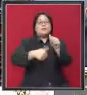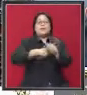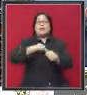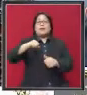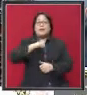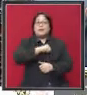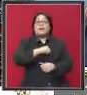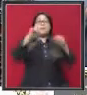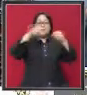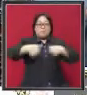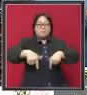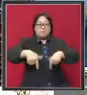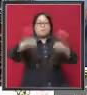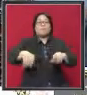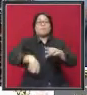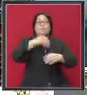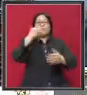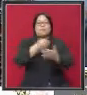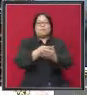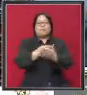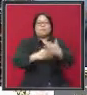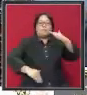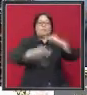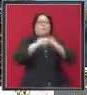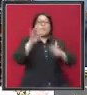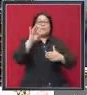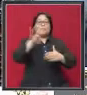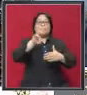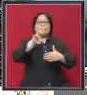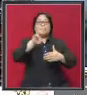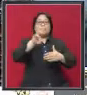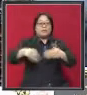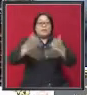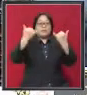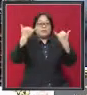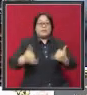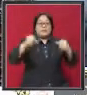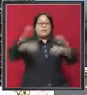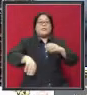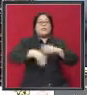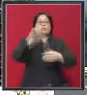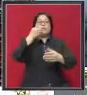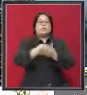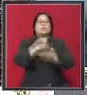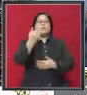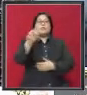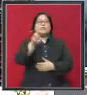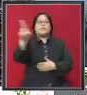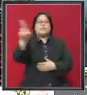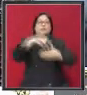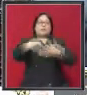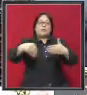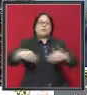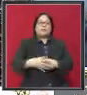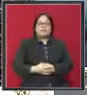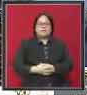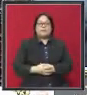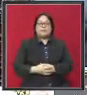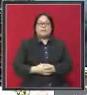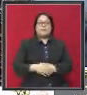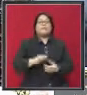setiap ahli yang sebelum ini dibenarkan mengeluarkan sehingga RM9,000, kini boleh mengeluarkan sehingga RM10,000.